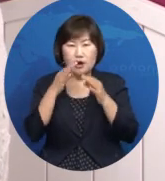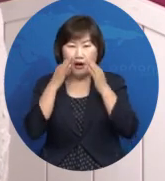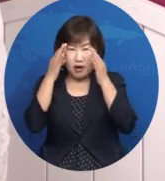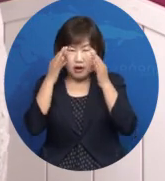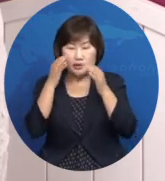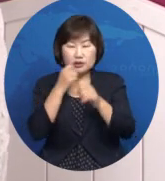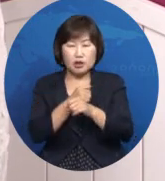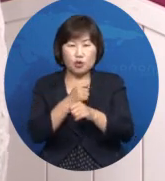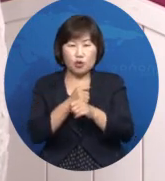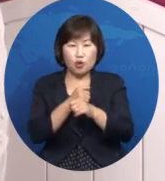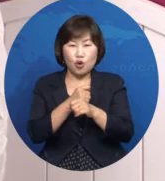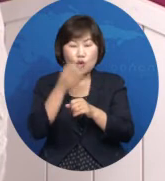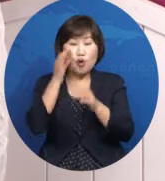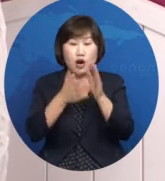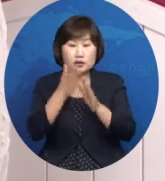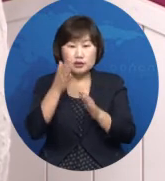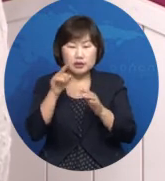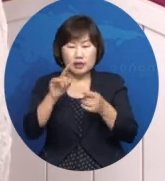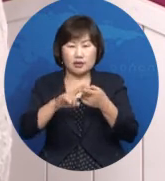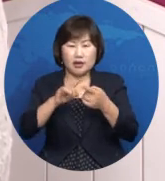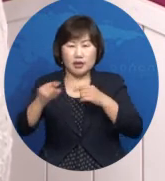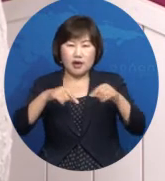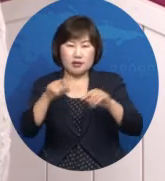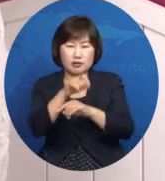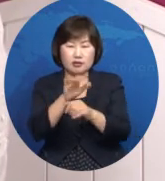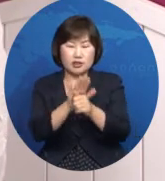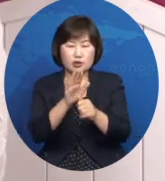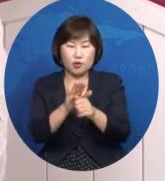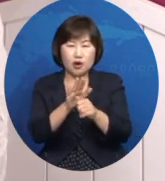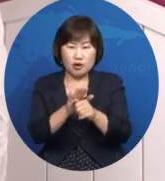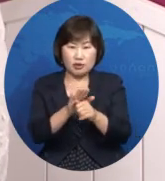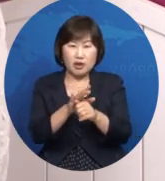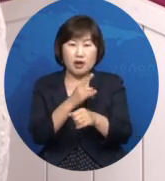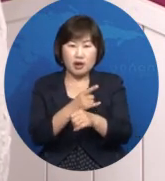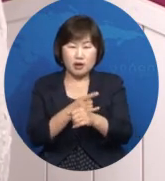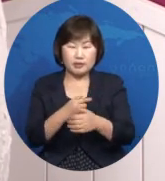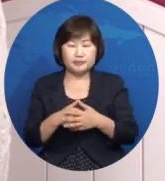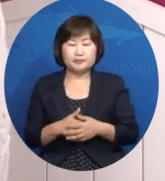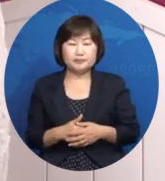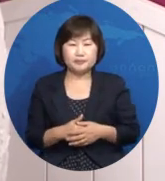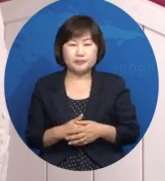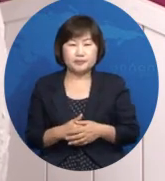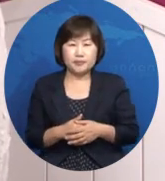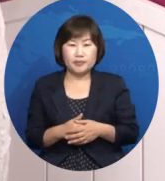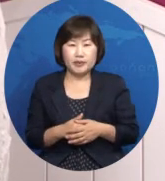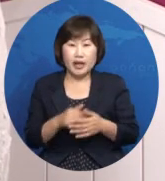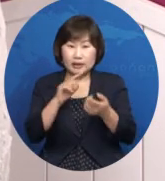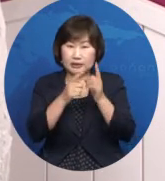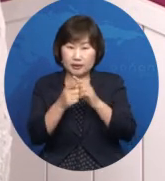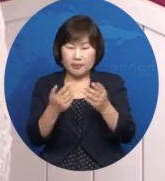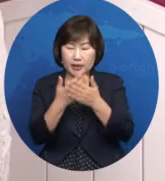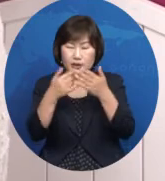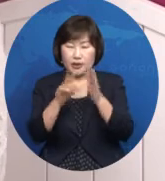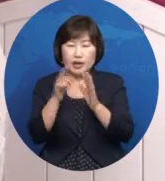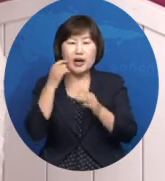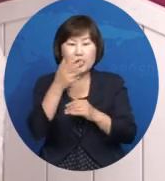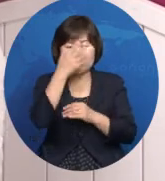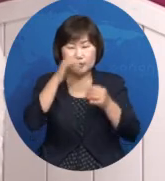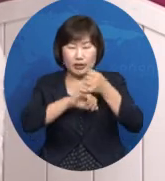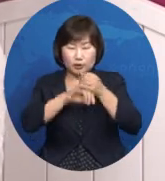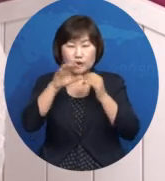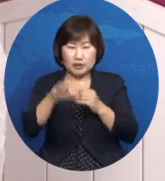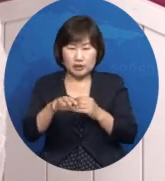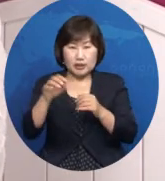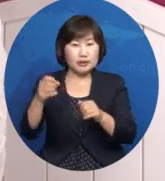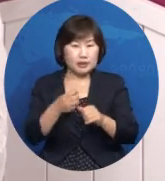이바지하고 포항시는 이에 대한 행정적 지원을 아끼지 않는다는 방침인데요. 상생 발전을 위한 아름다운 약속의